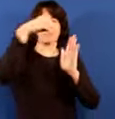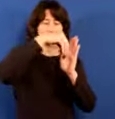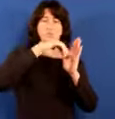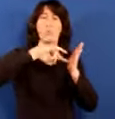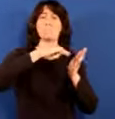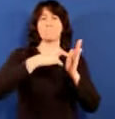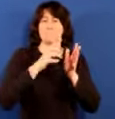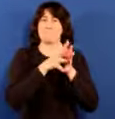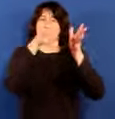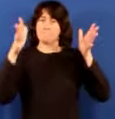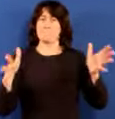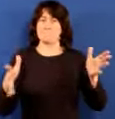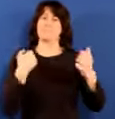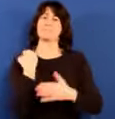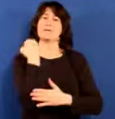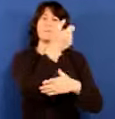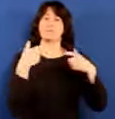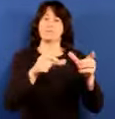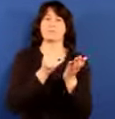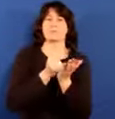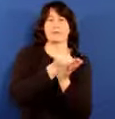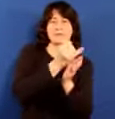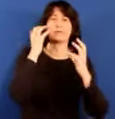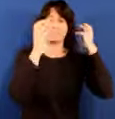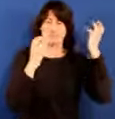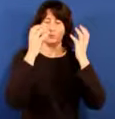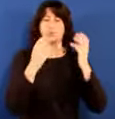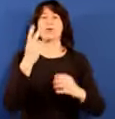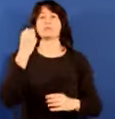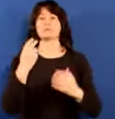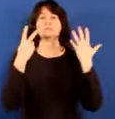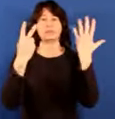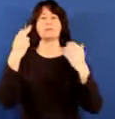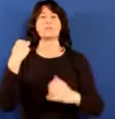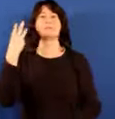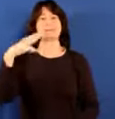dituzte. Nekazaritzako eta abeltzaintzako ustiapenetako inbertsioak